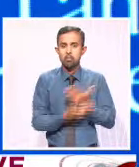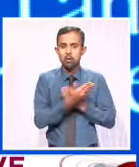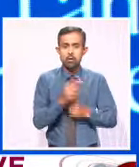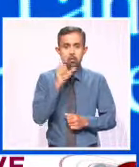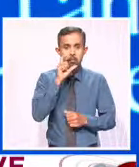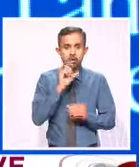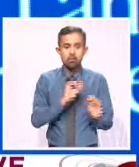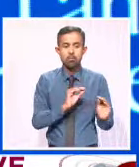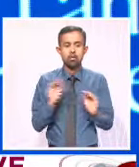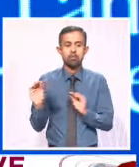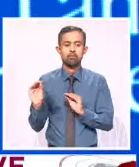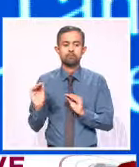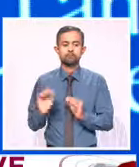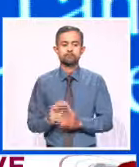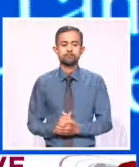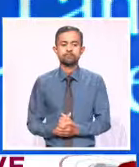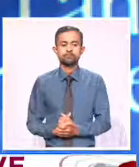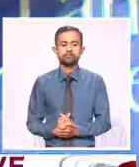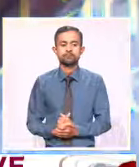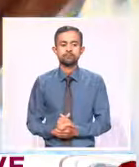සලකා බැලීමෙන් අනතුරුවයි.